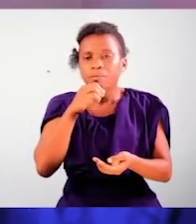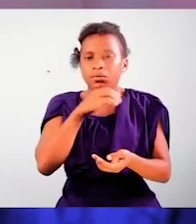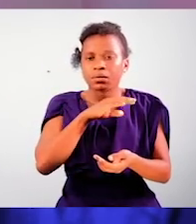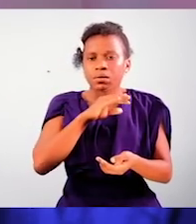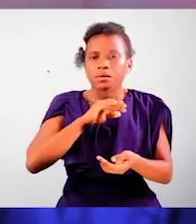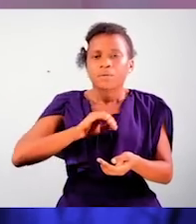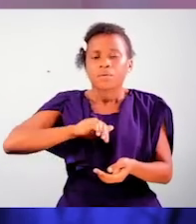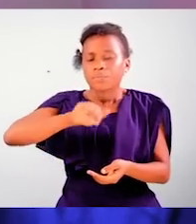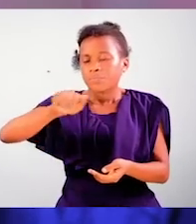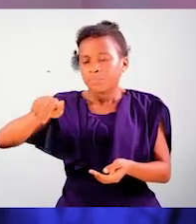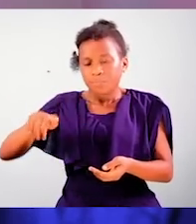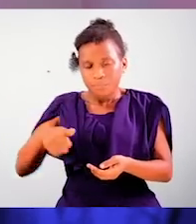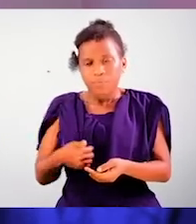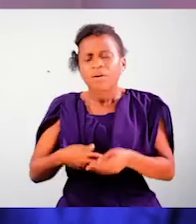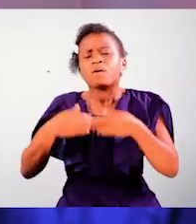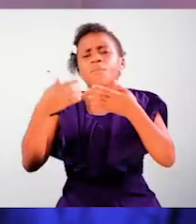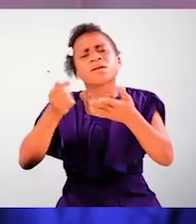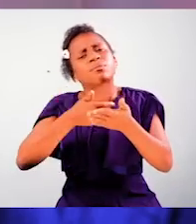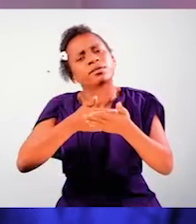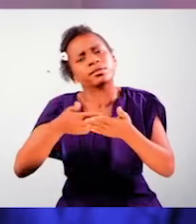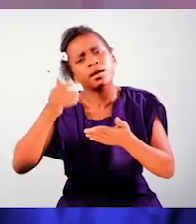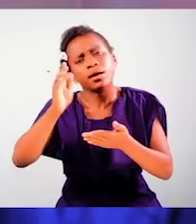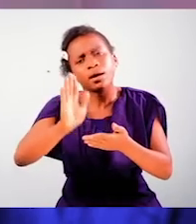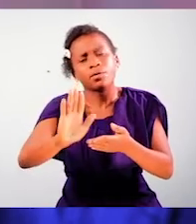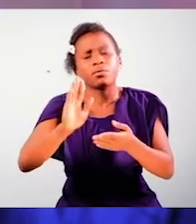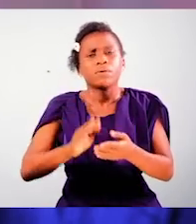wale watu. Na bungeni apelekwe yale majina.